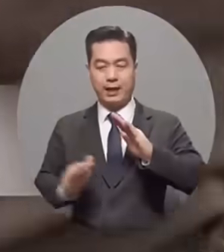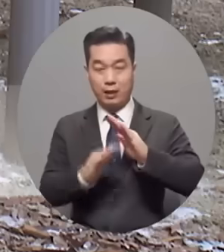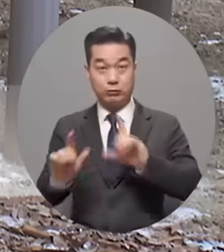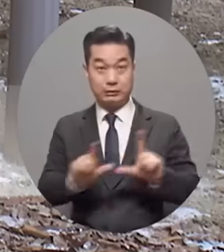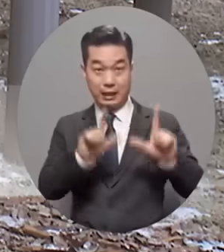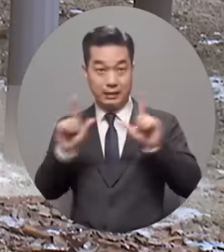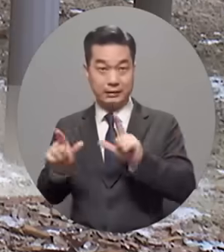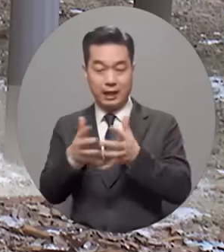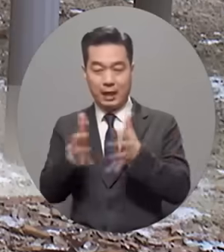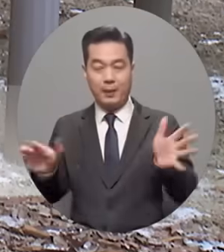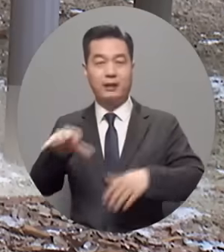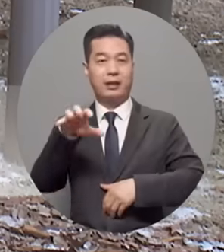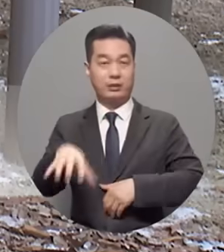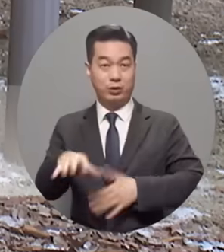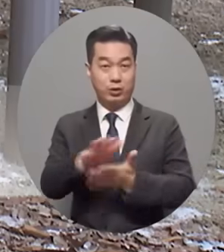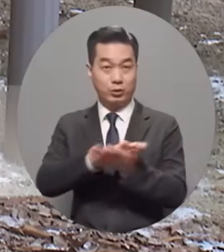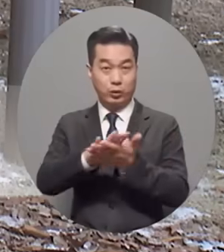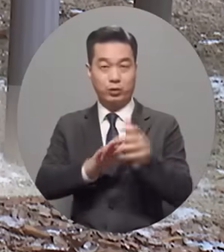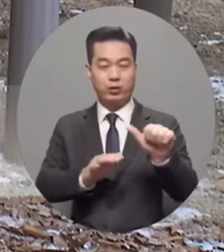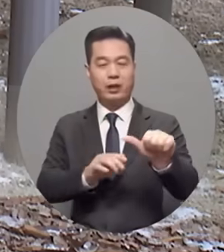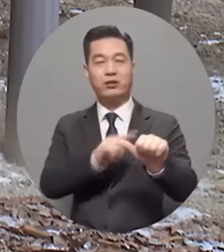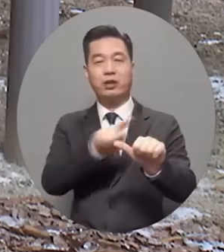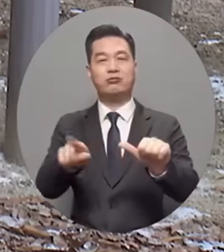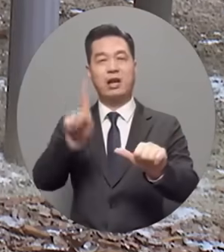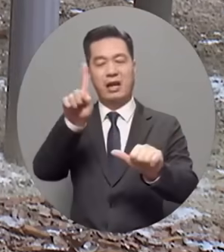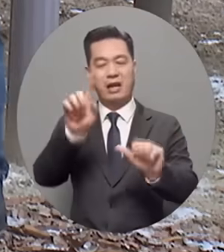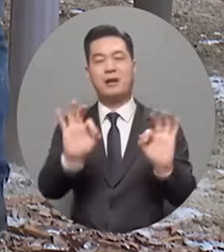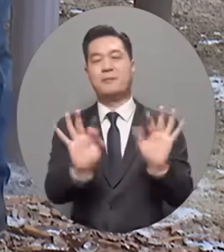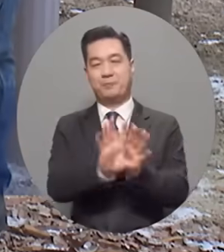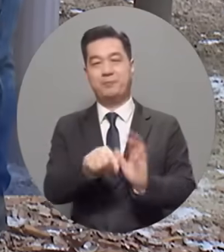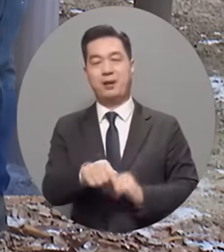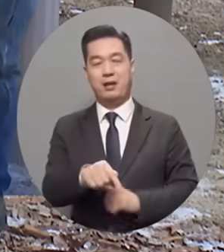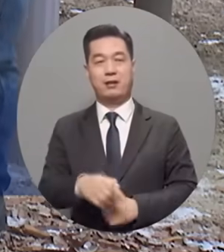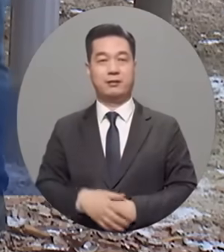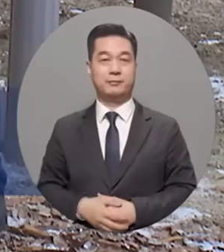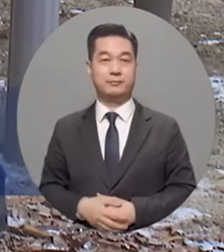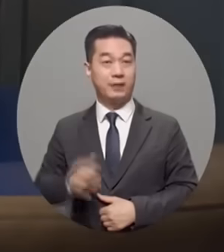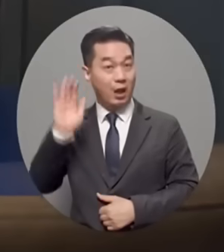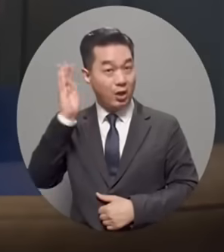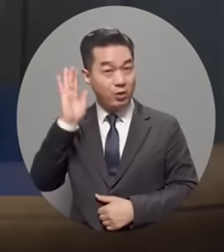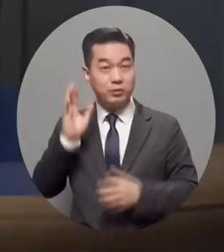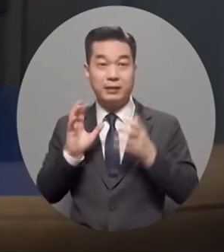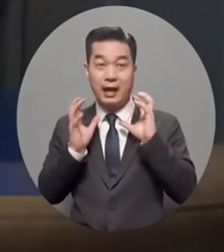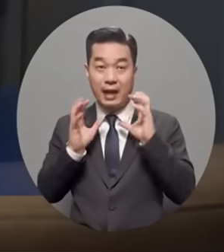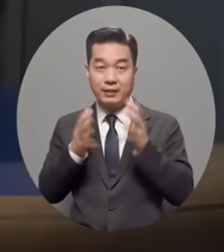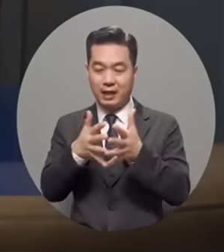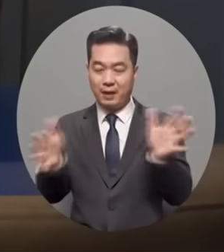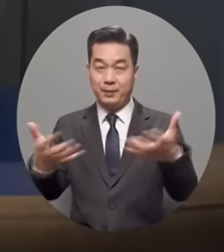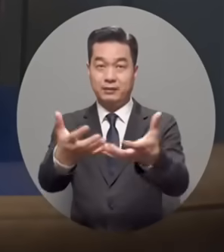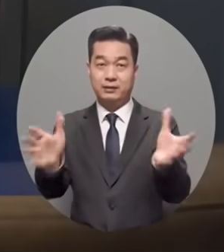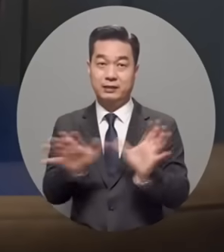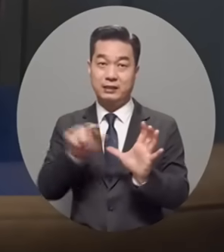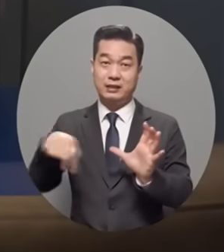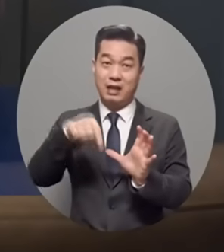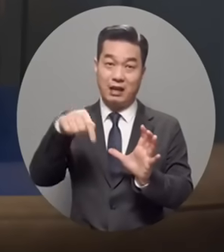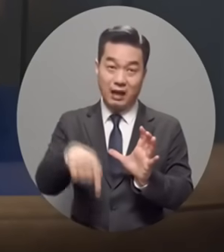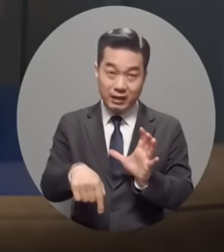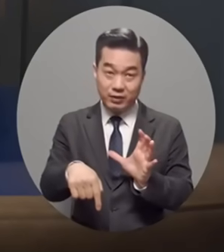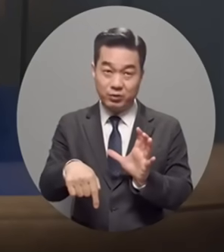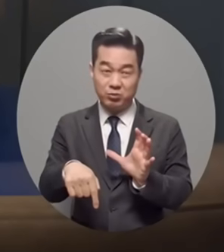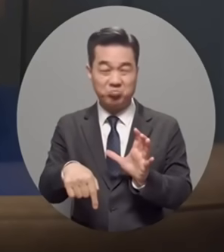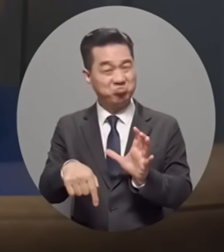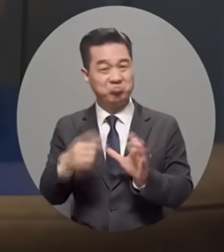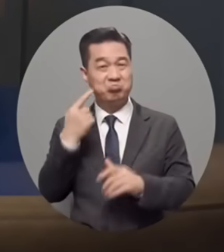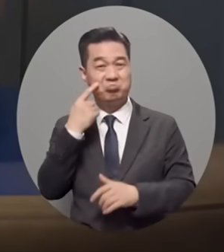단지에서 놀이터 5개 중 하나가 사라지게 된 겁니다. 요즘은 애들이 아파트 단지 내에서도 볼 수가